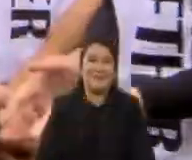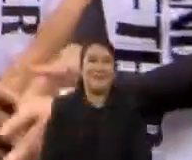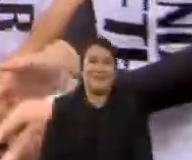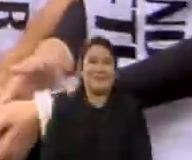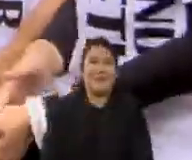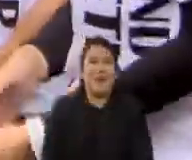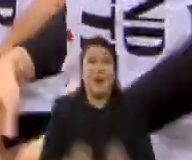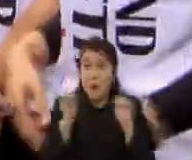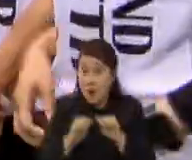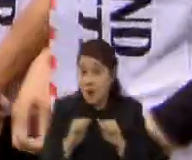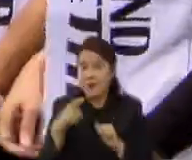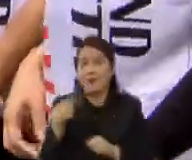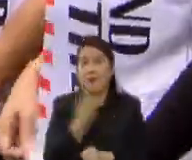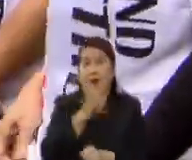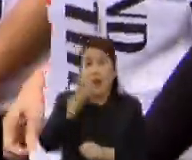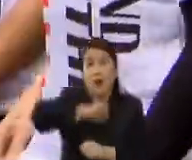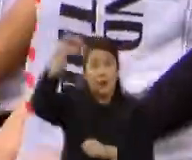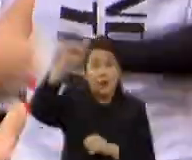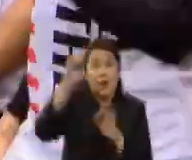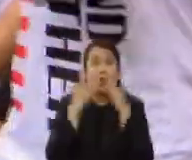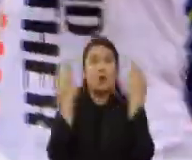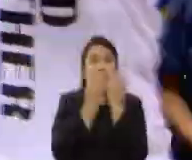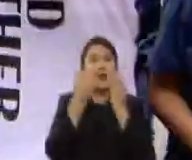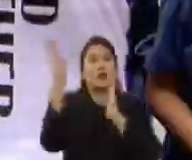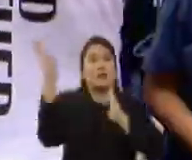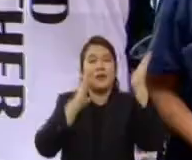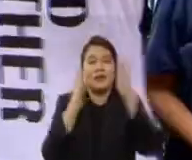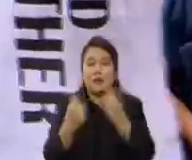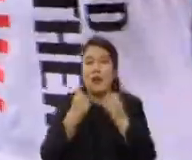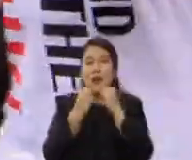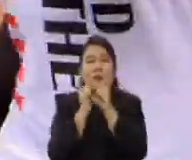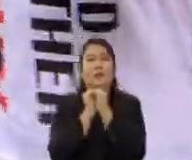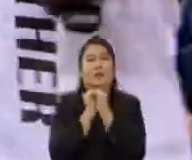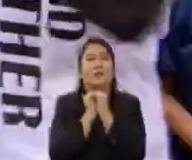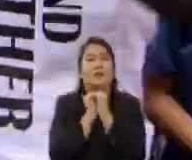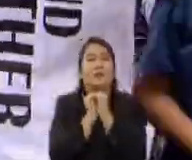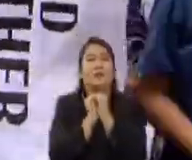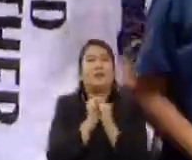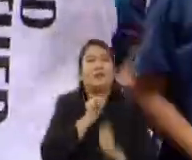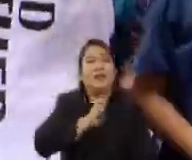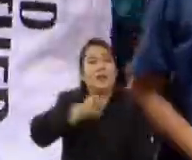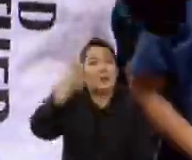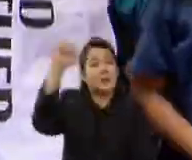Boleh tak kalau kita laungkan keluarga Malaysia teguh bersama? Keluarga Malaysia?